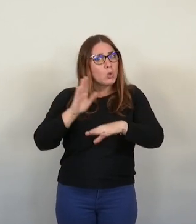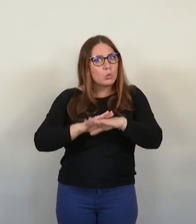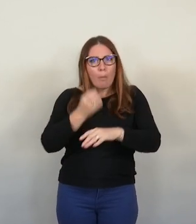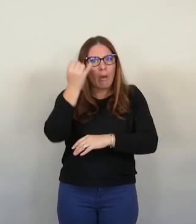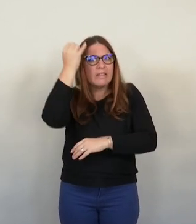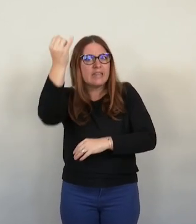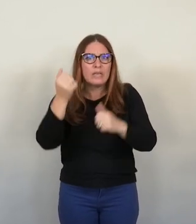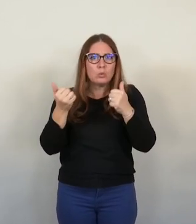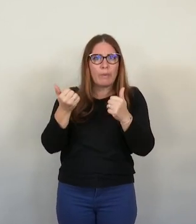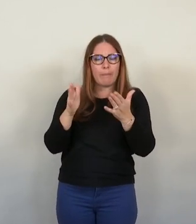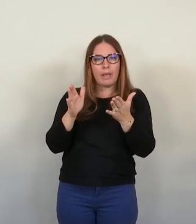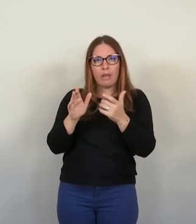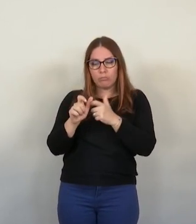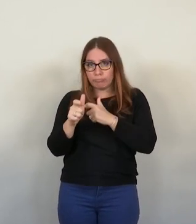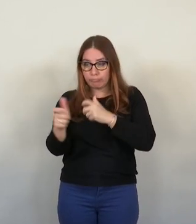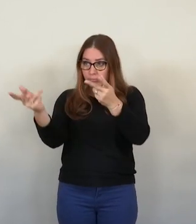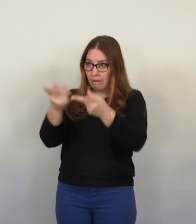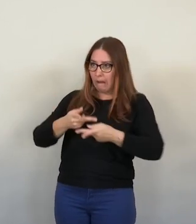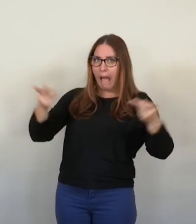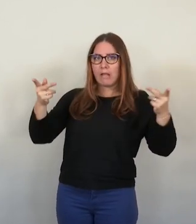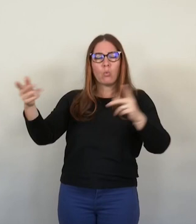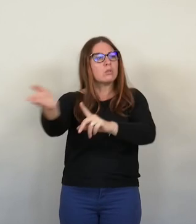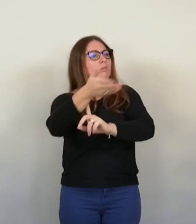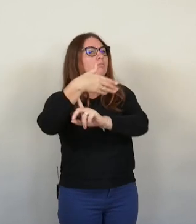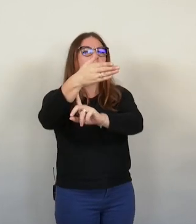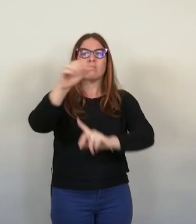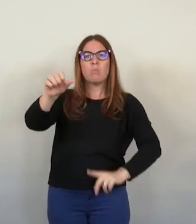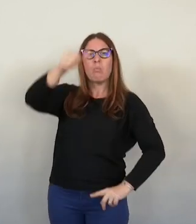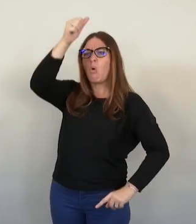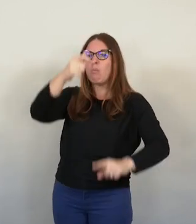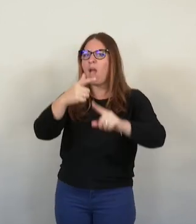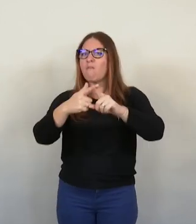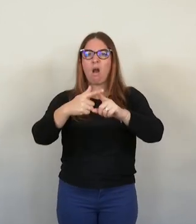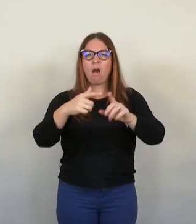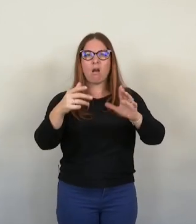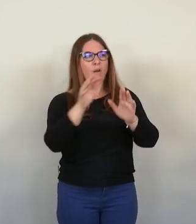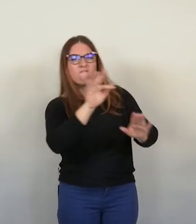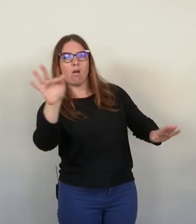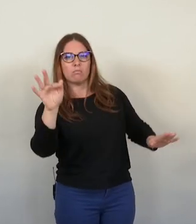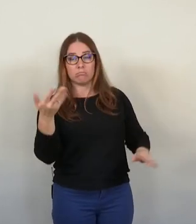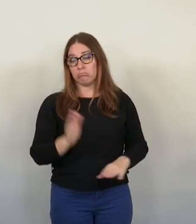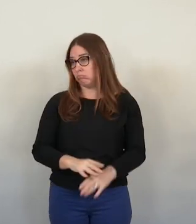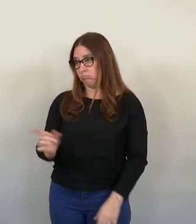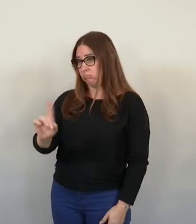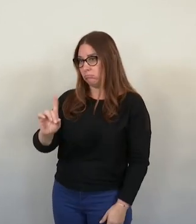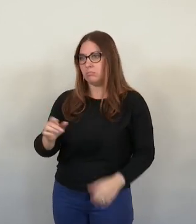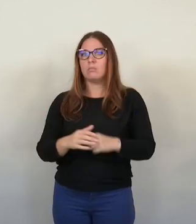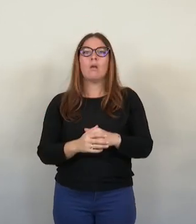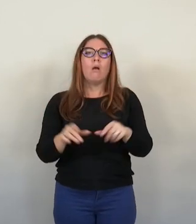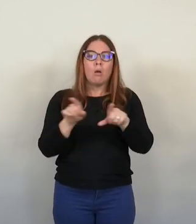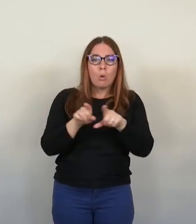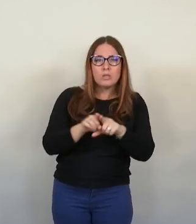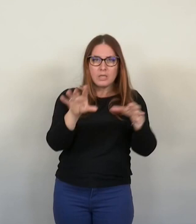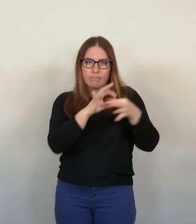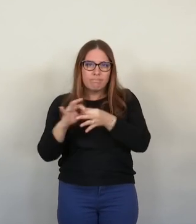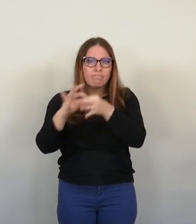ternie à mon sens par l'annonce au effort du fait que ce serait la première du genre alors qu'il n'en est rien l'absence de concertation et d'articulation avec des